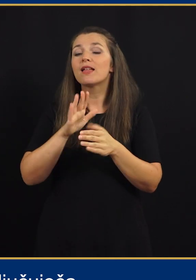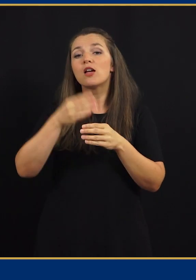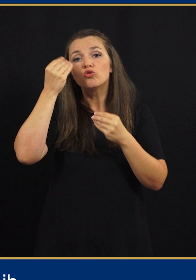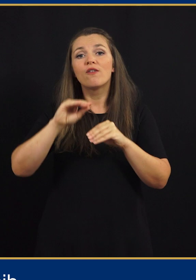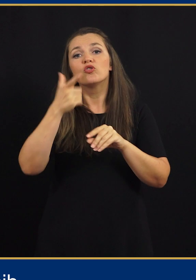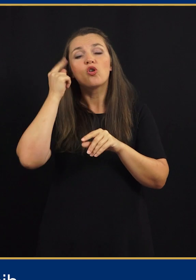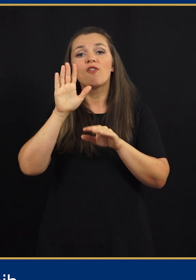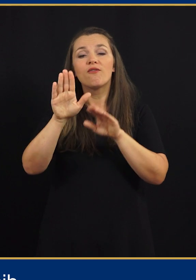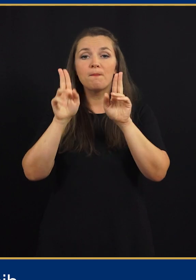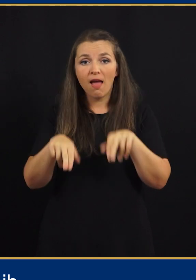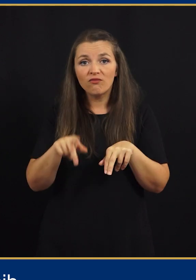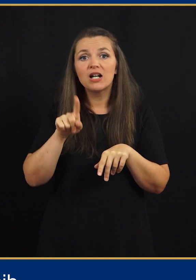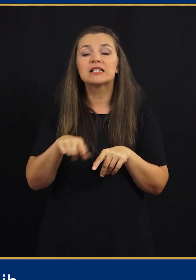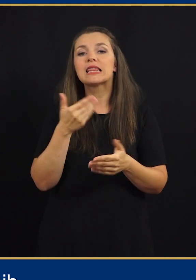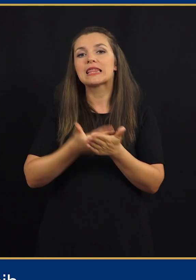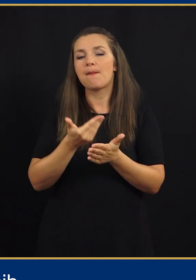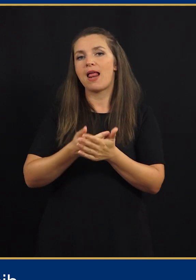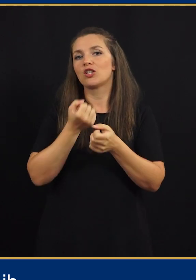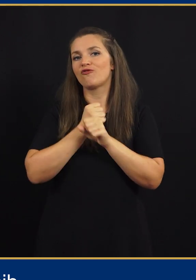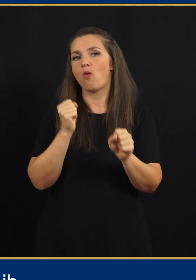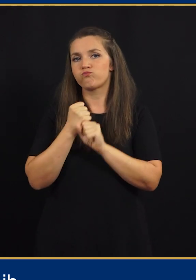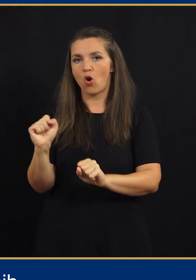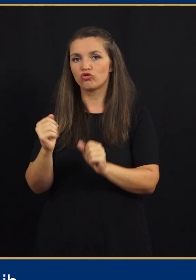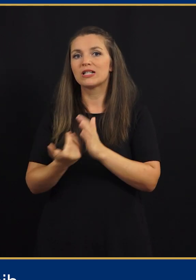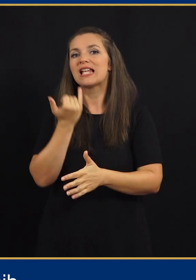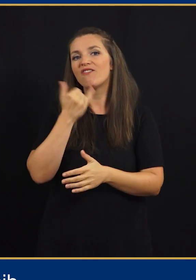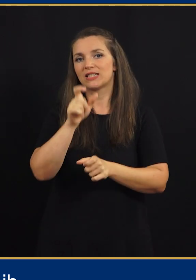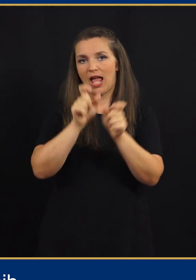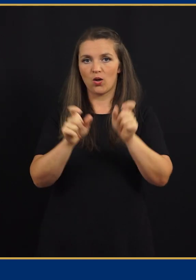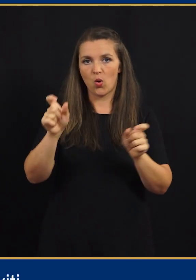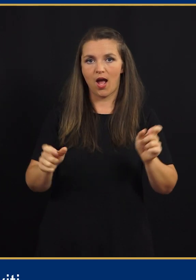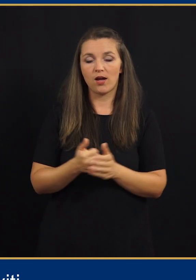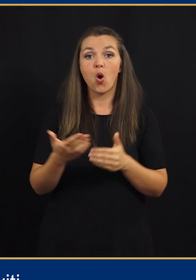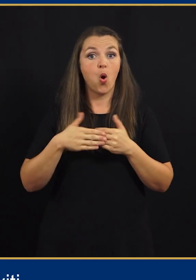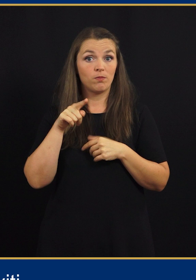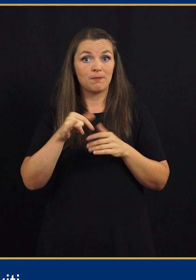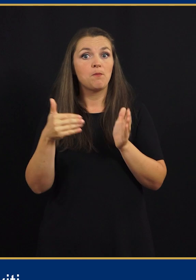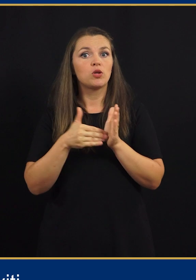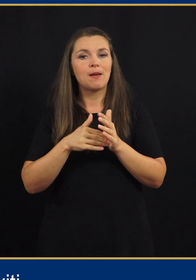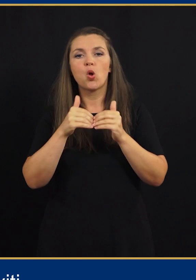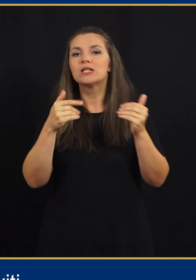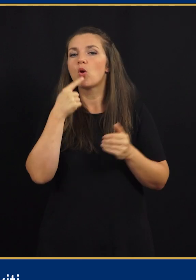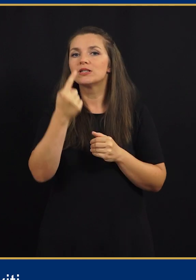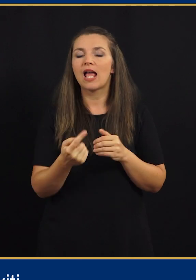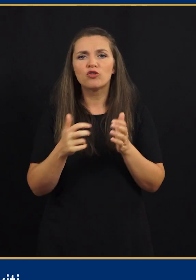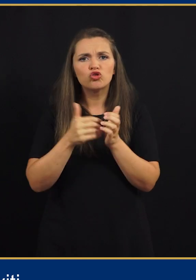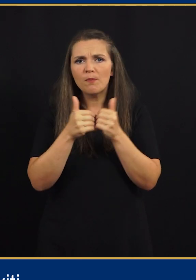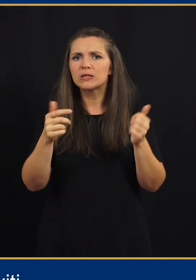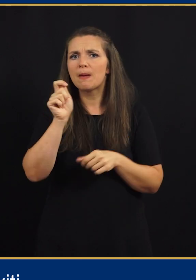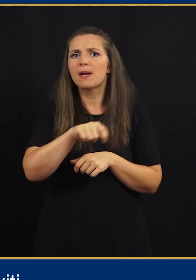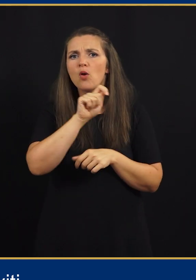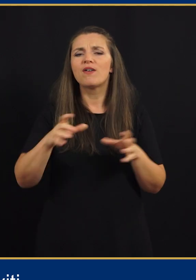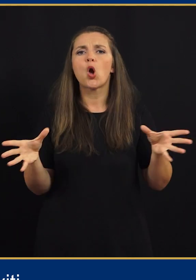spoštovanju človekovih pravic in temeljnih svoboščin za vsakogar. Ob tem je potrebno izpostaviti zlasti